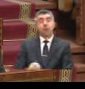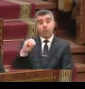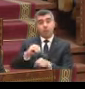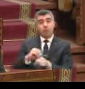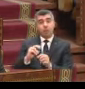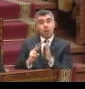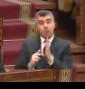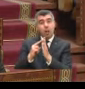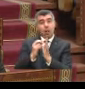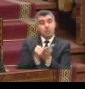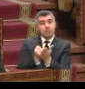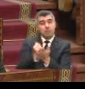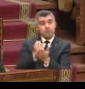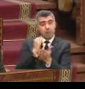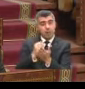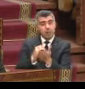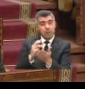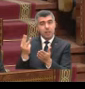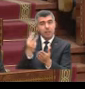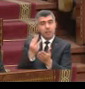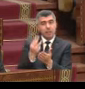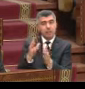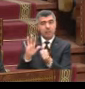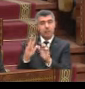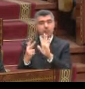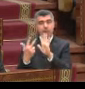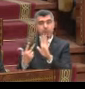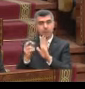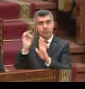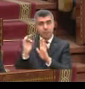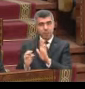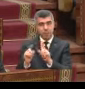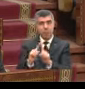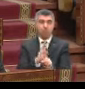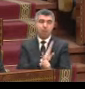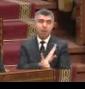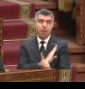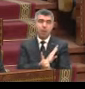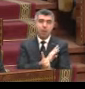حصيص الترقي من 33% إلى 36%، ومنح إجازة أبوية لمدة 15 يوما.